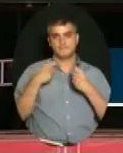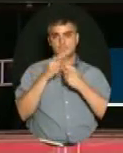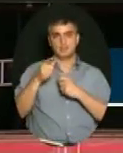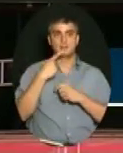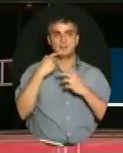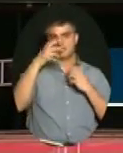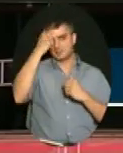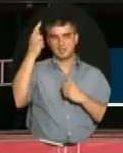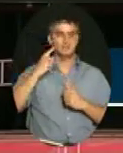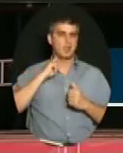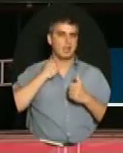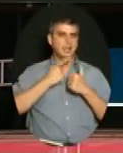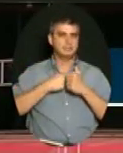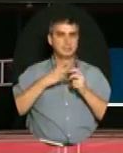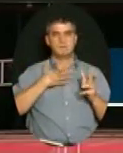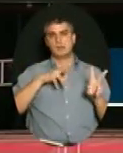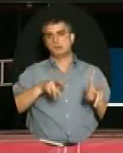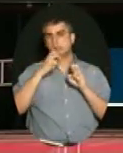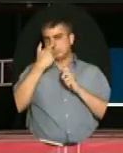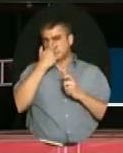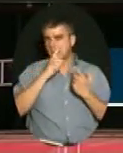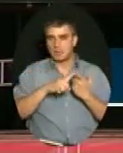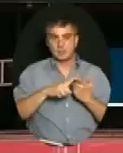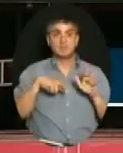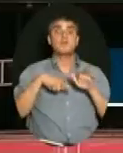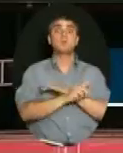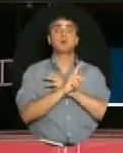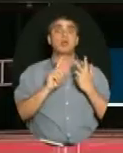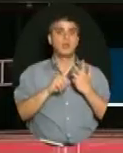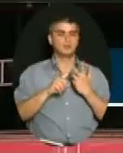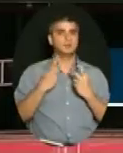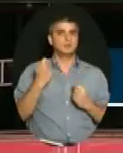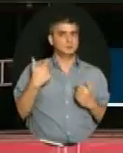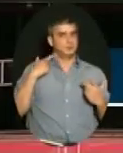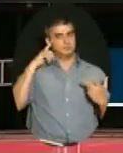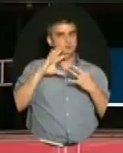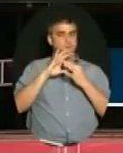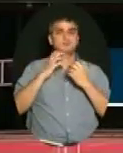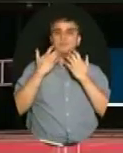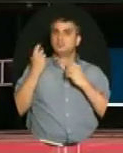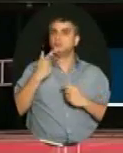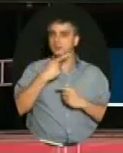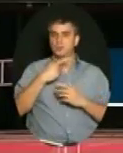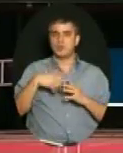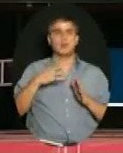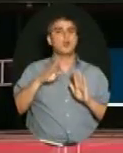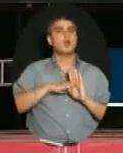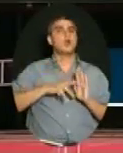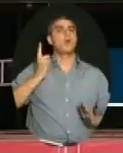את התארים, חזיר וחמדן וכמובן בוגד. וזה קצת מתחבר לי לפרשת השבוע של